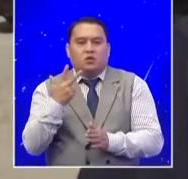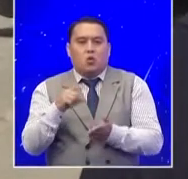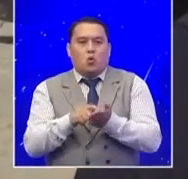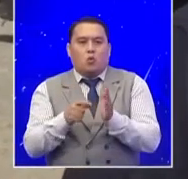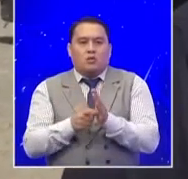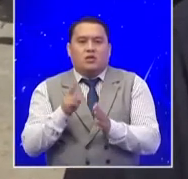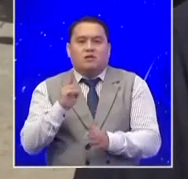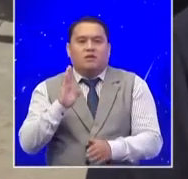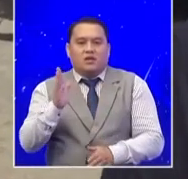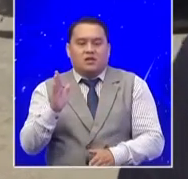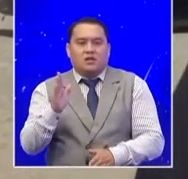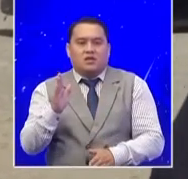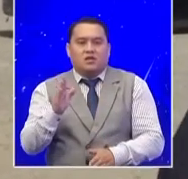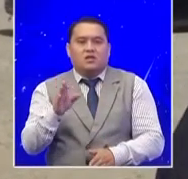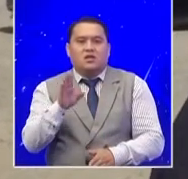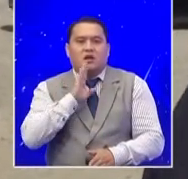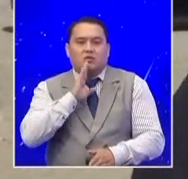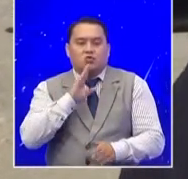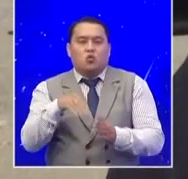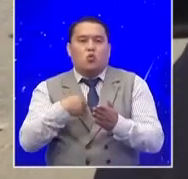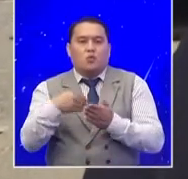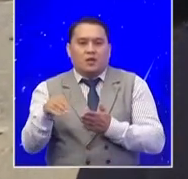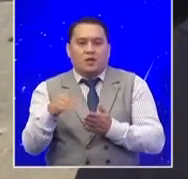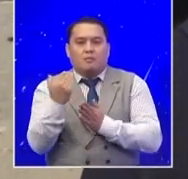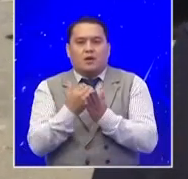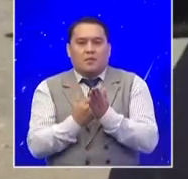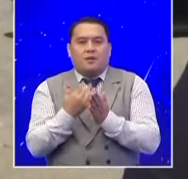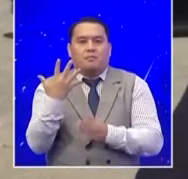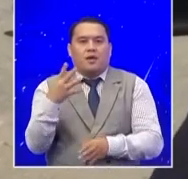И сейчас вот девушка приобрела квартиру по программе